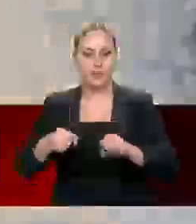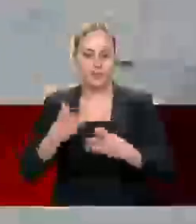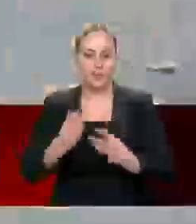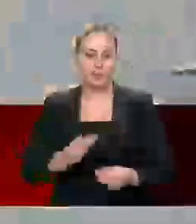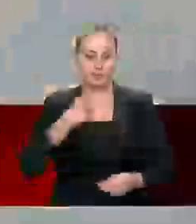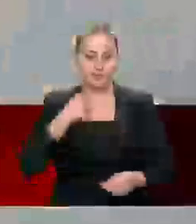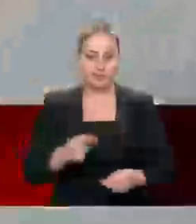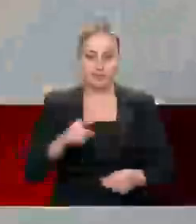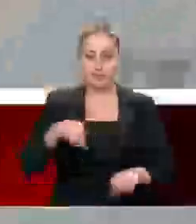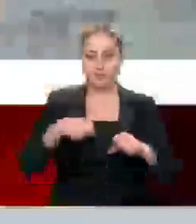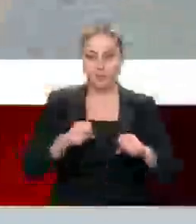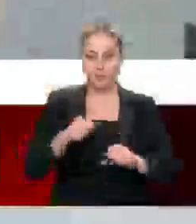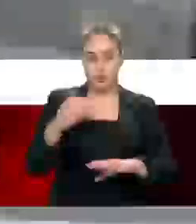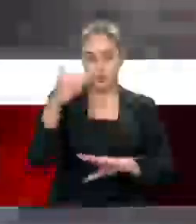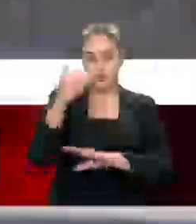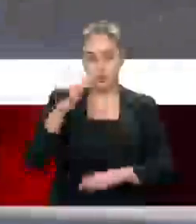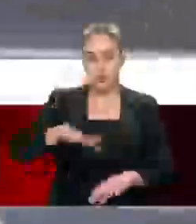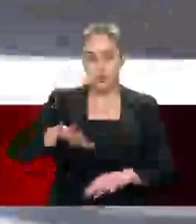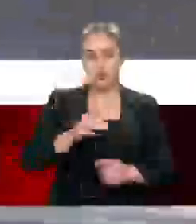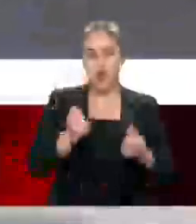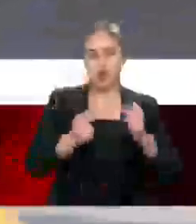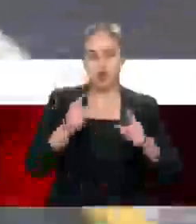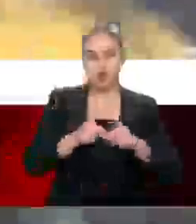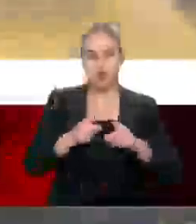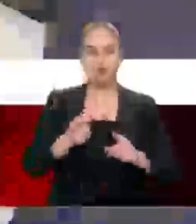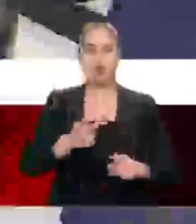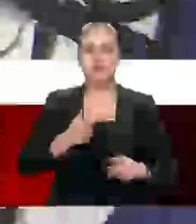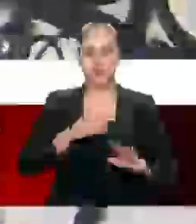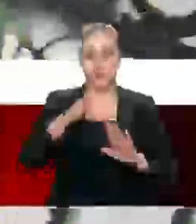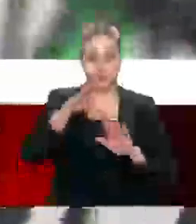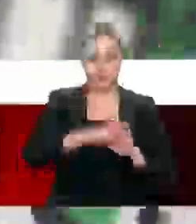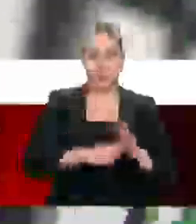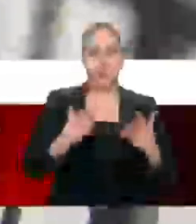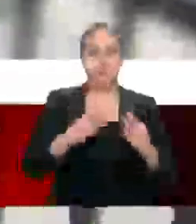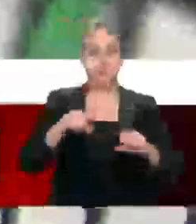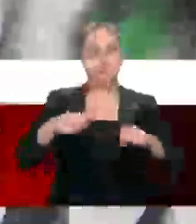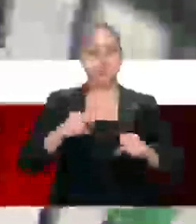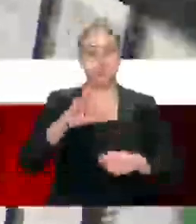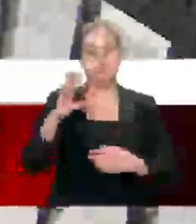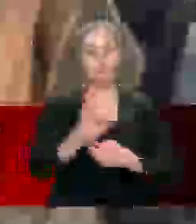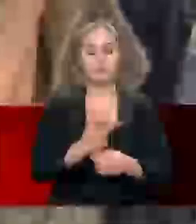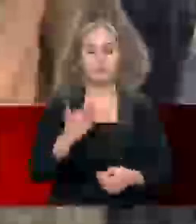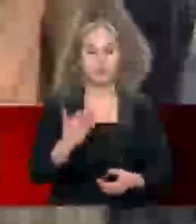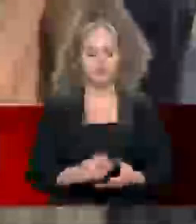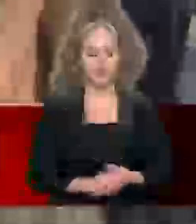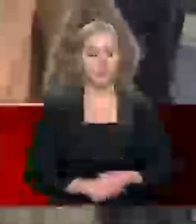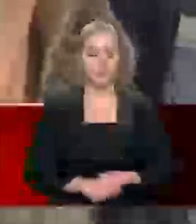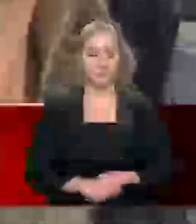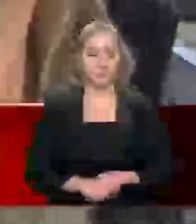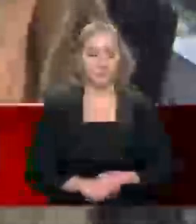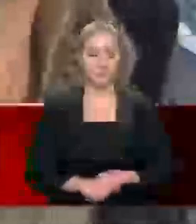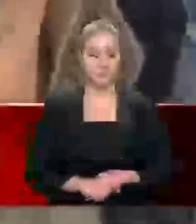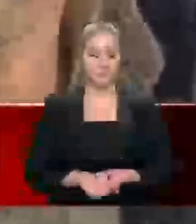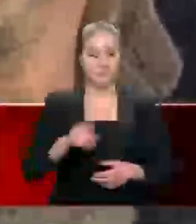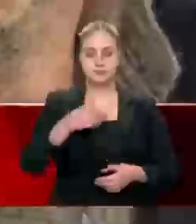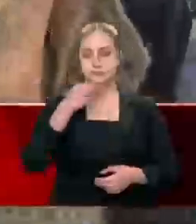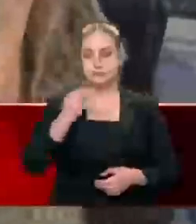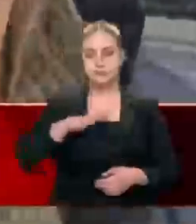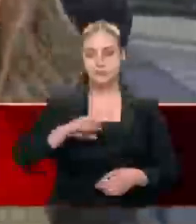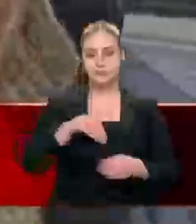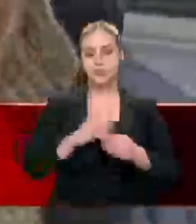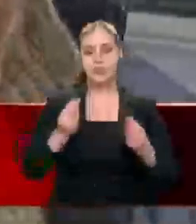bence. Eğer skuter şirketleri araç sayılarını yasal seviyeye indirmezse skuterler toplatılacak. Kaldırmak şimdi gençler için pek de